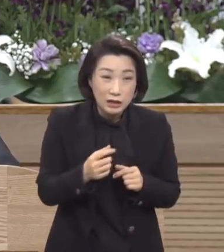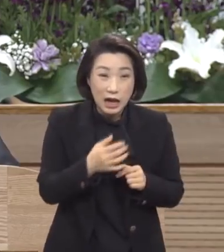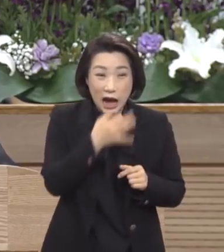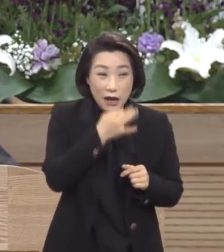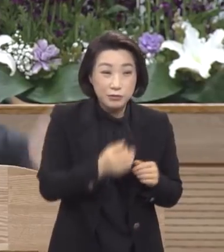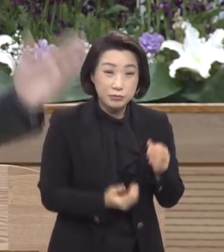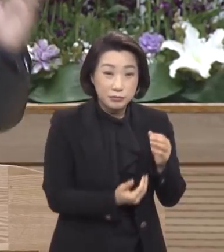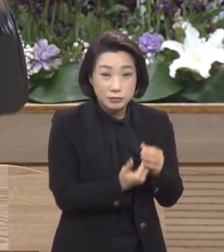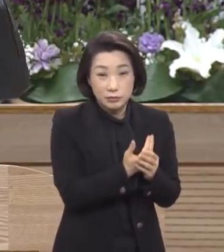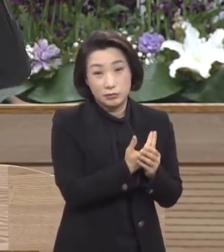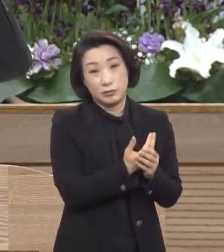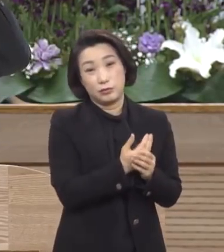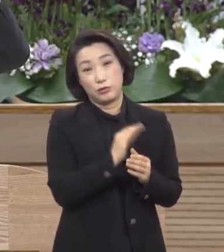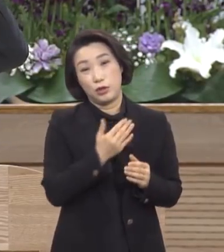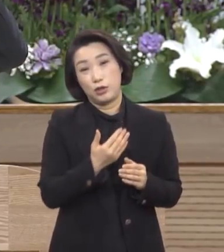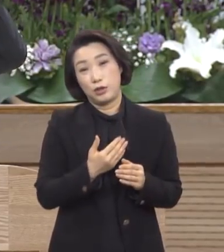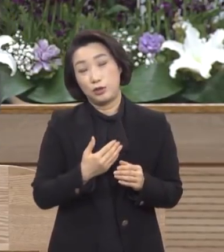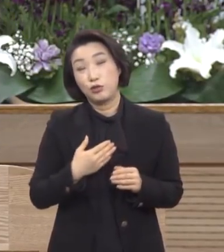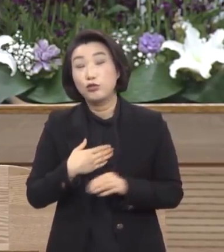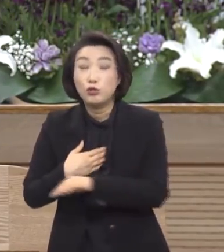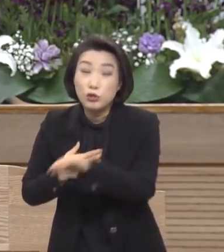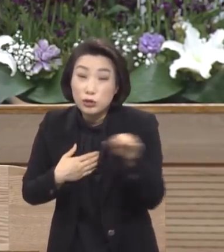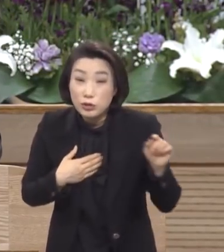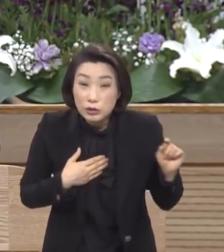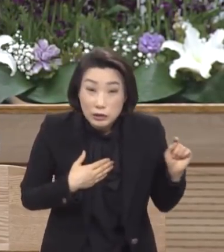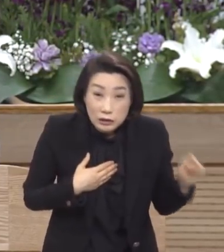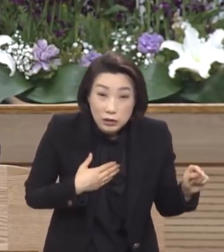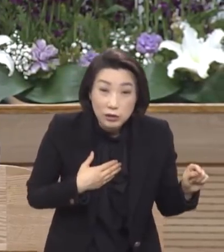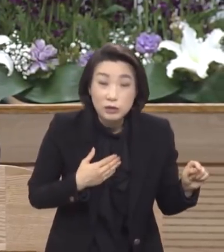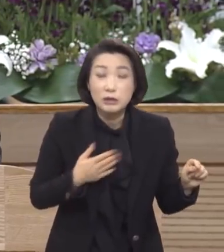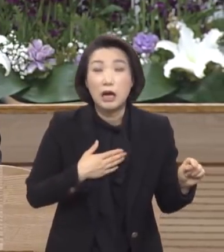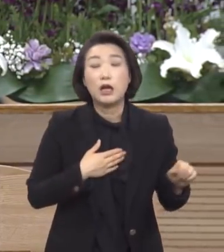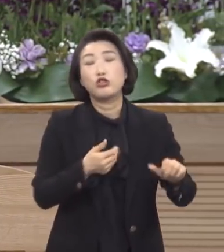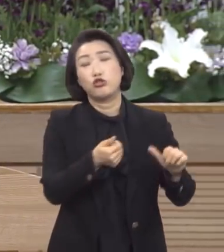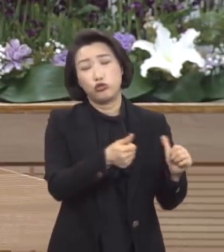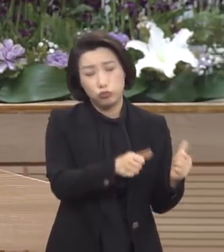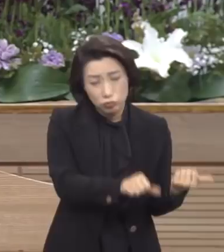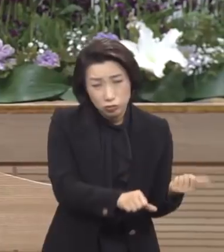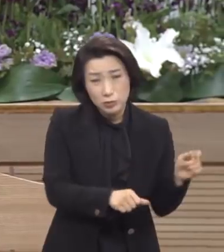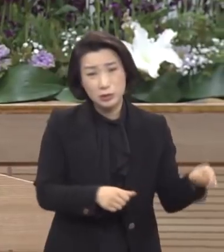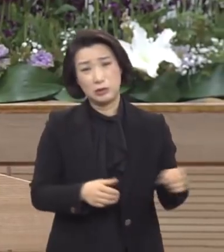나온다 이 말이오. 우린 이것들은 나의 죽음이구나.